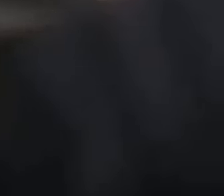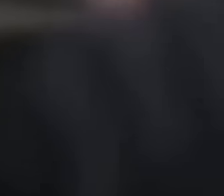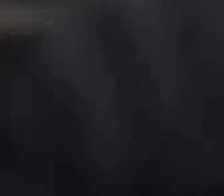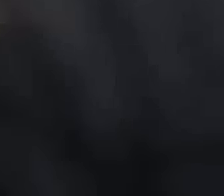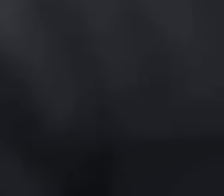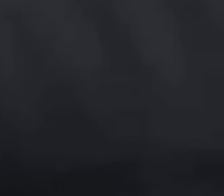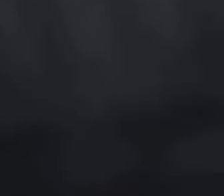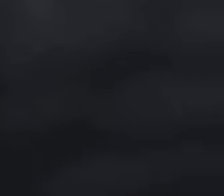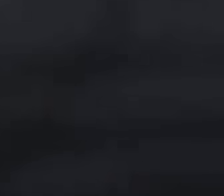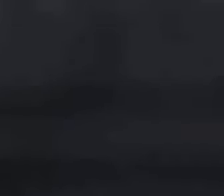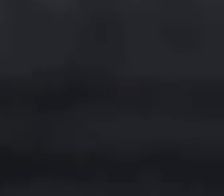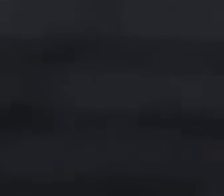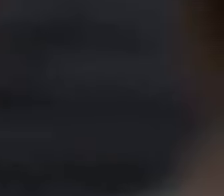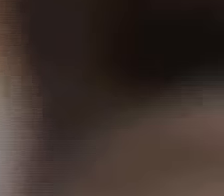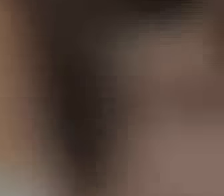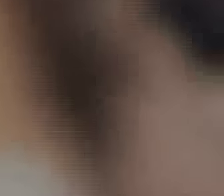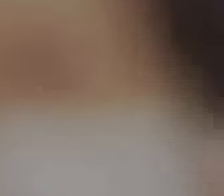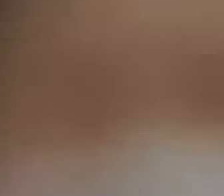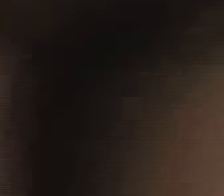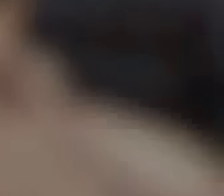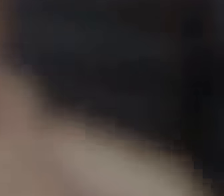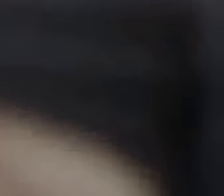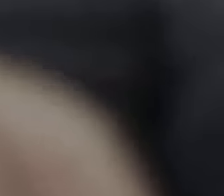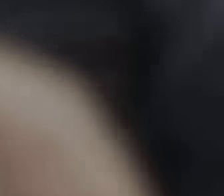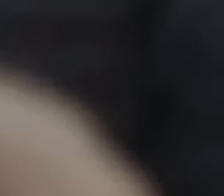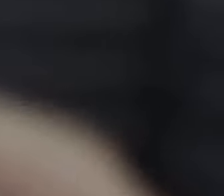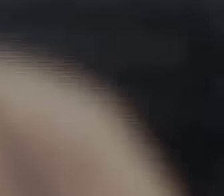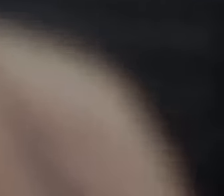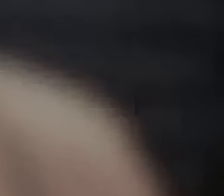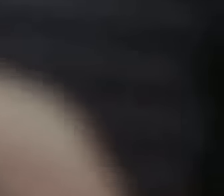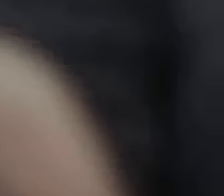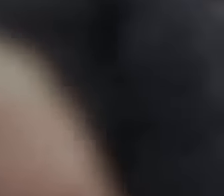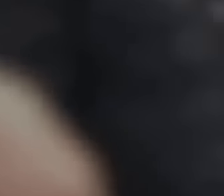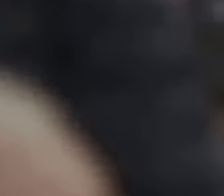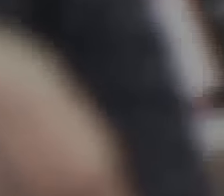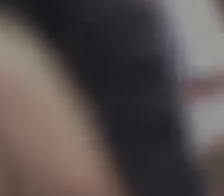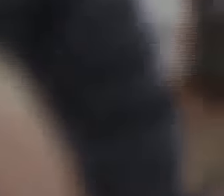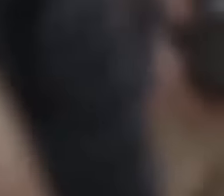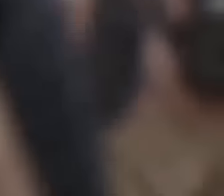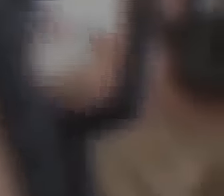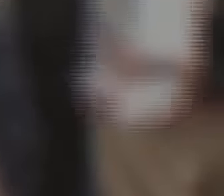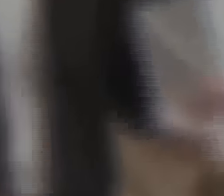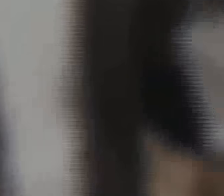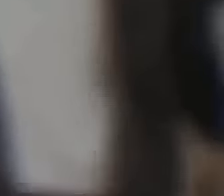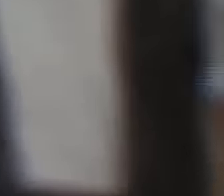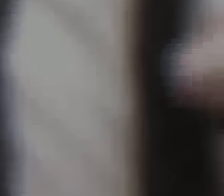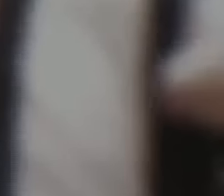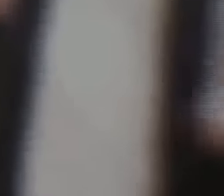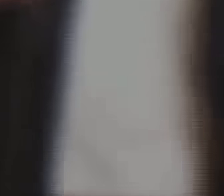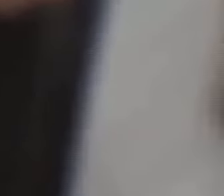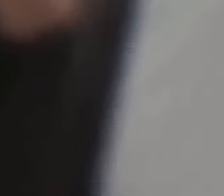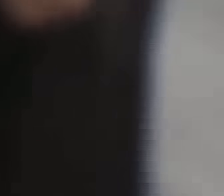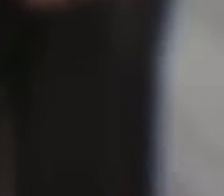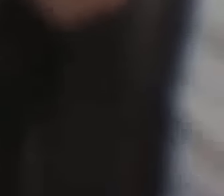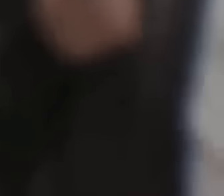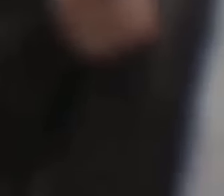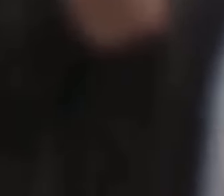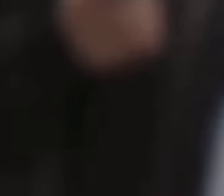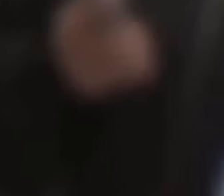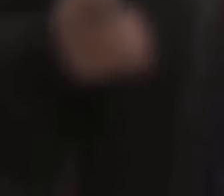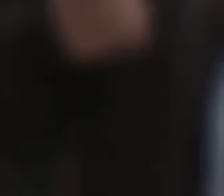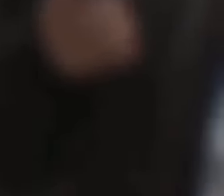4흘 동안 조사했고 자세한 사항은 중앙선거 여론조사 심의위원회에서 확인할 수 있습니다 MBC